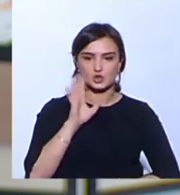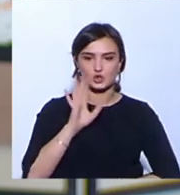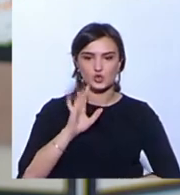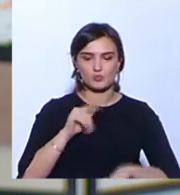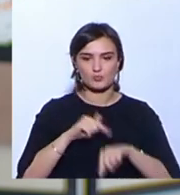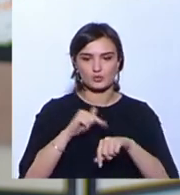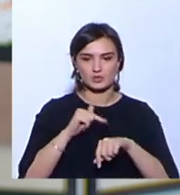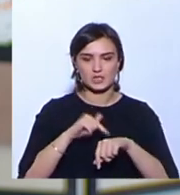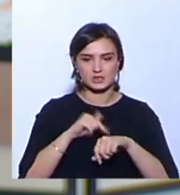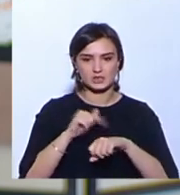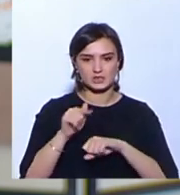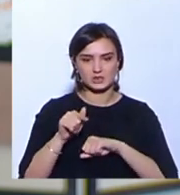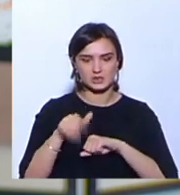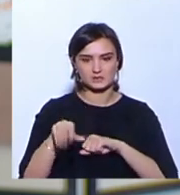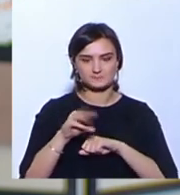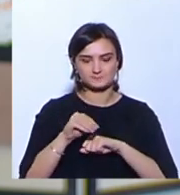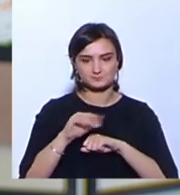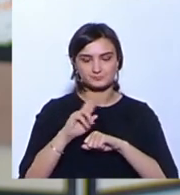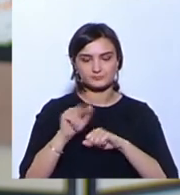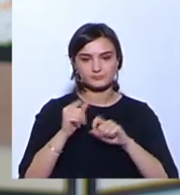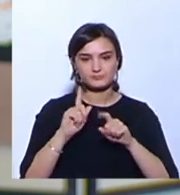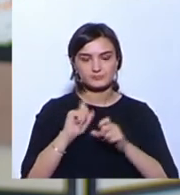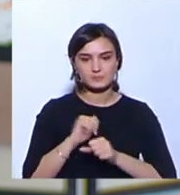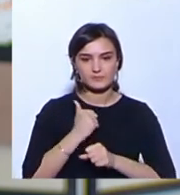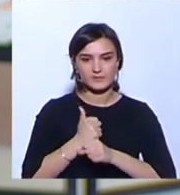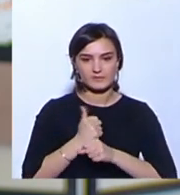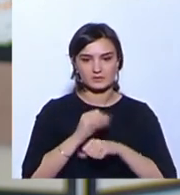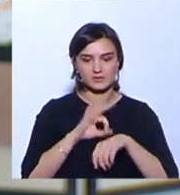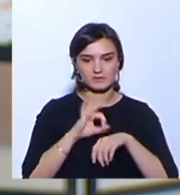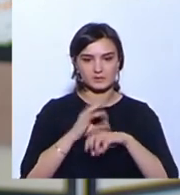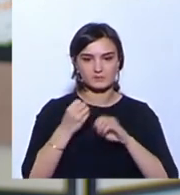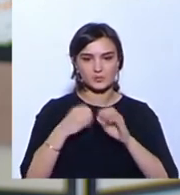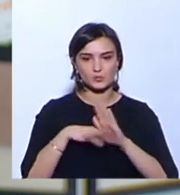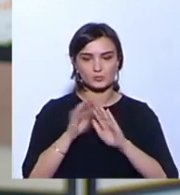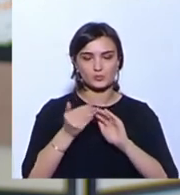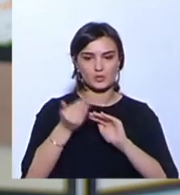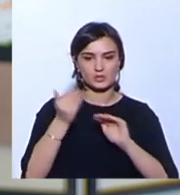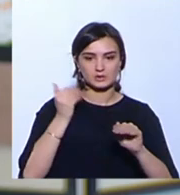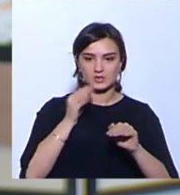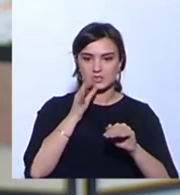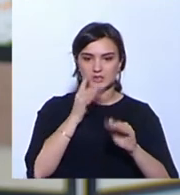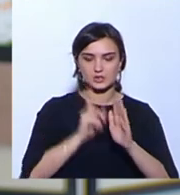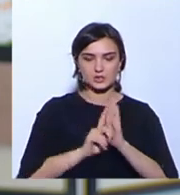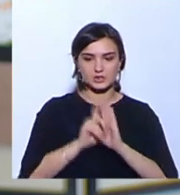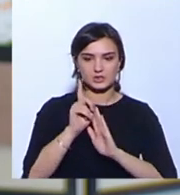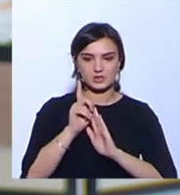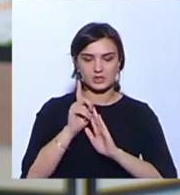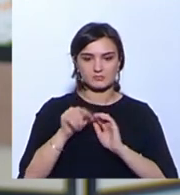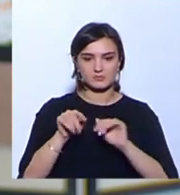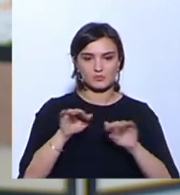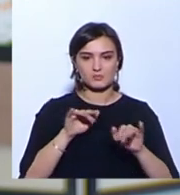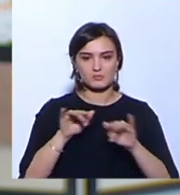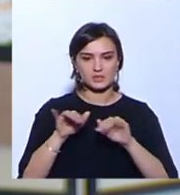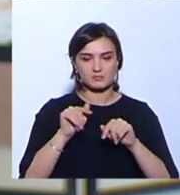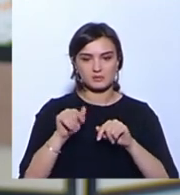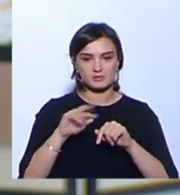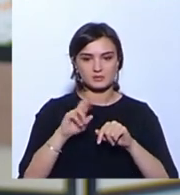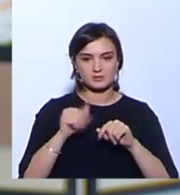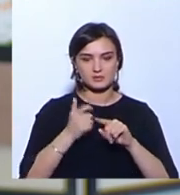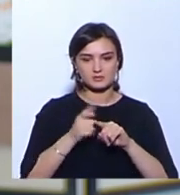დისკომფორტს განიცდიან. და რაც მთავარია, დაავადება უფრო ადრე ასაკში იწყებს მოქმედებას